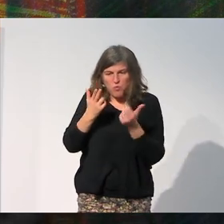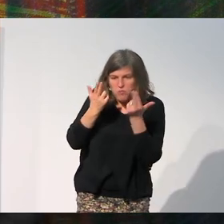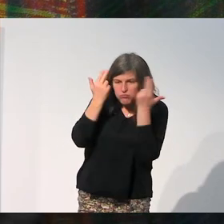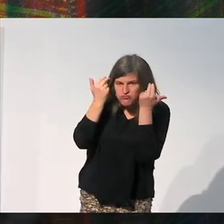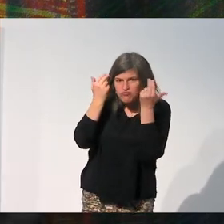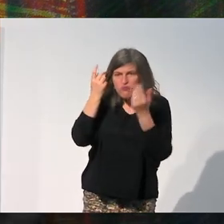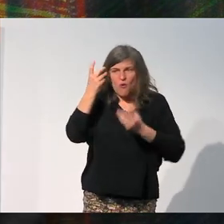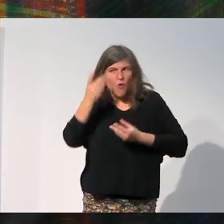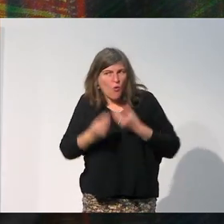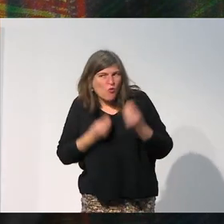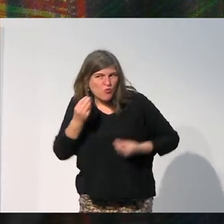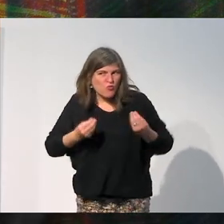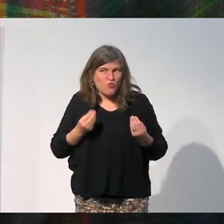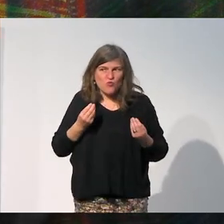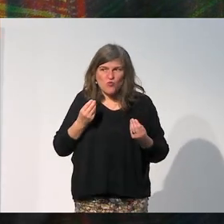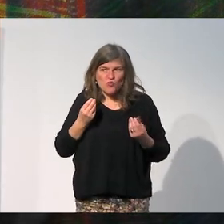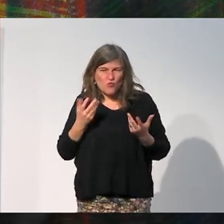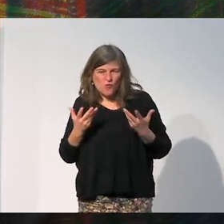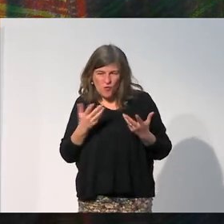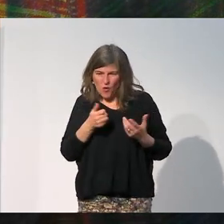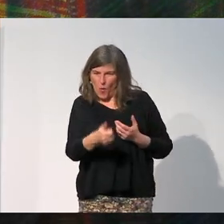la question classique, mais